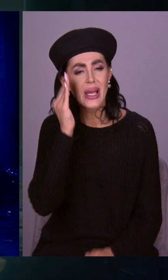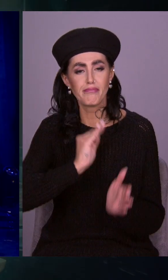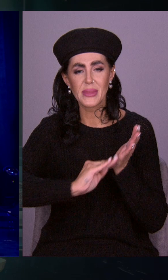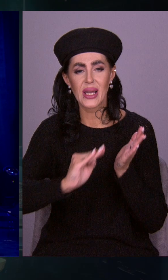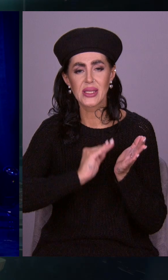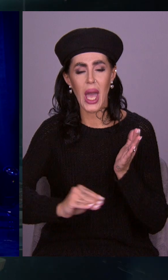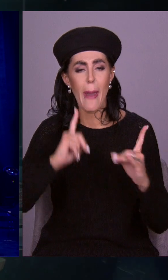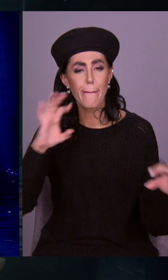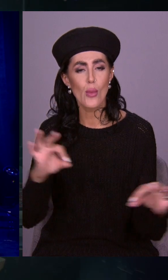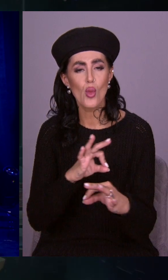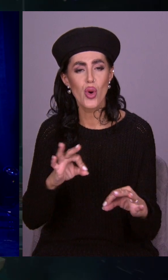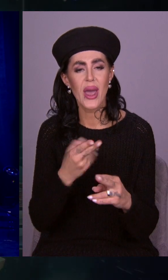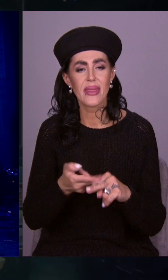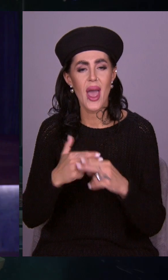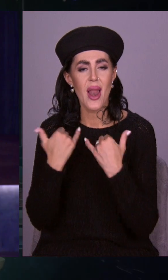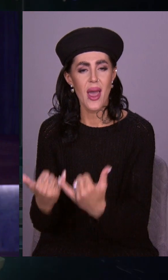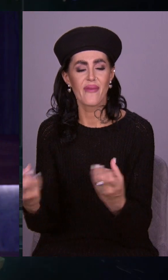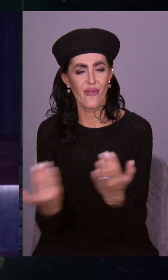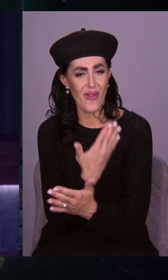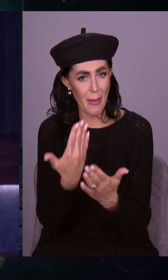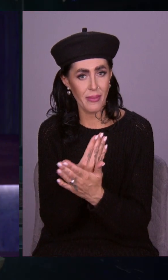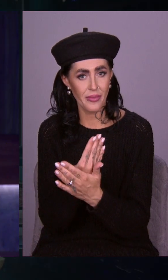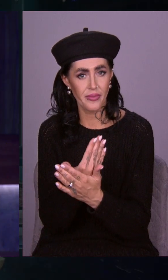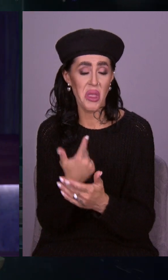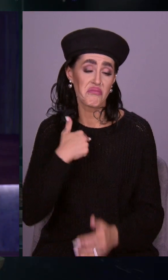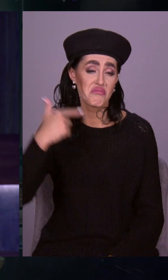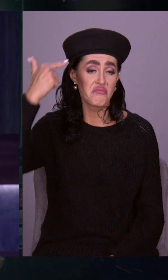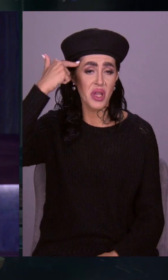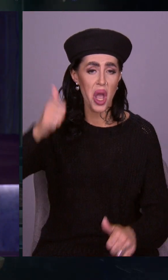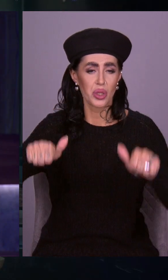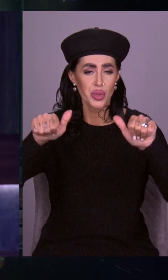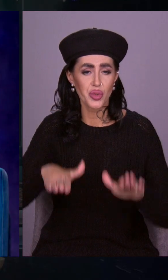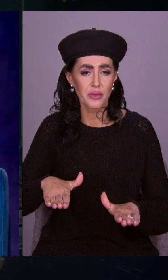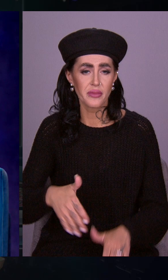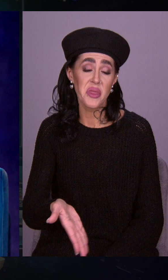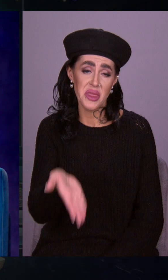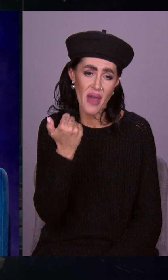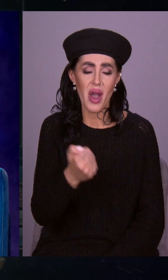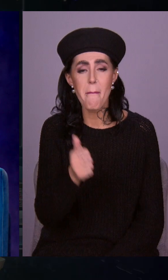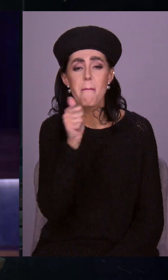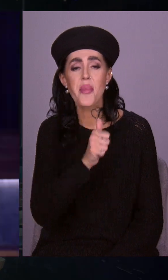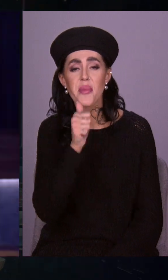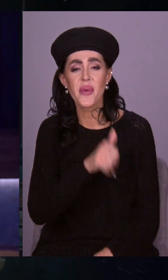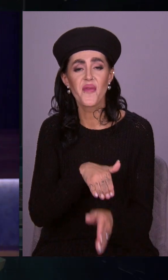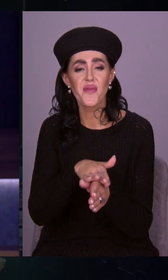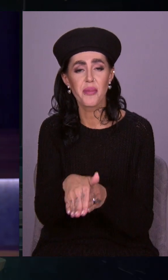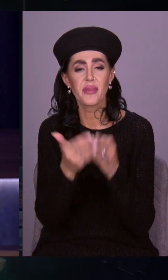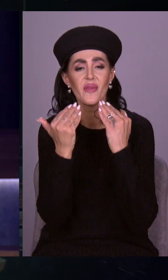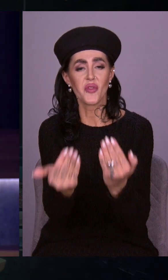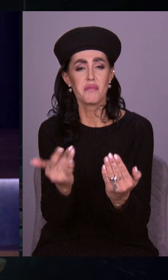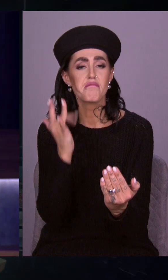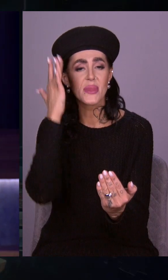музику для фільмів. О, Боже. І ми вирішили спробувати втілити вашу мрію. Тож наша